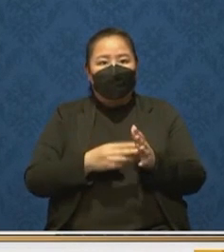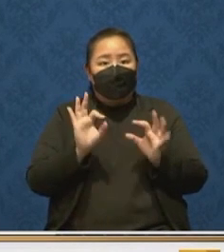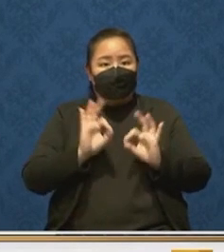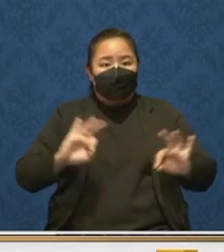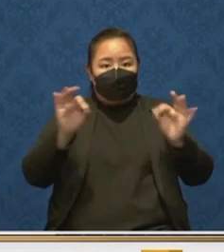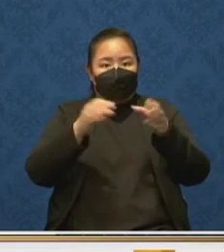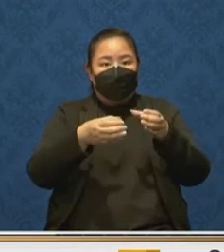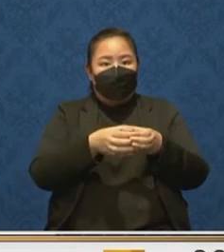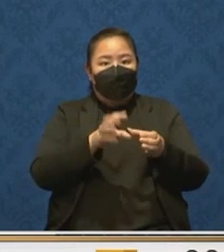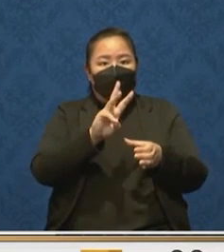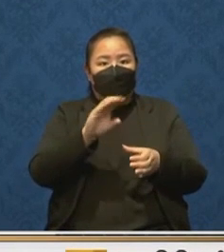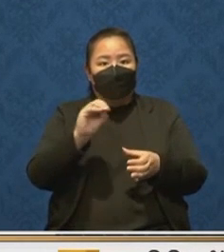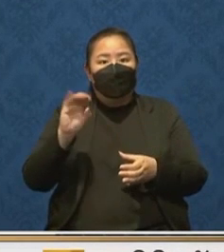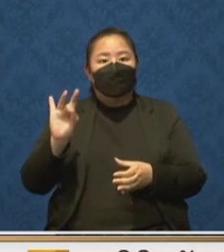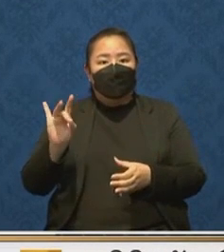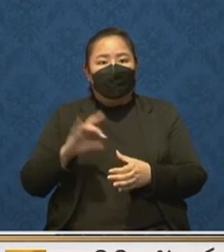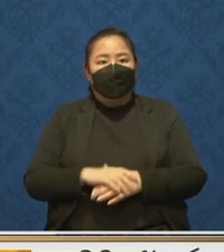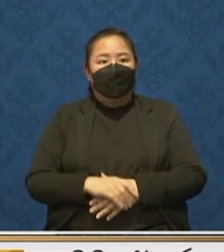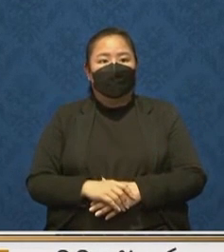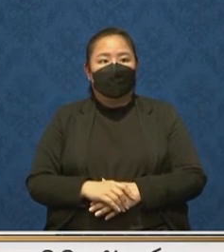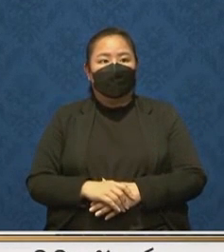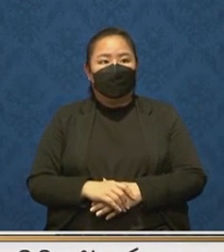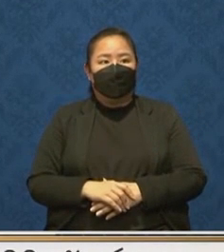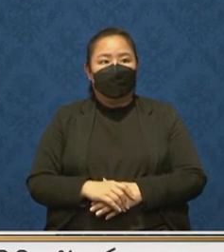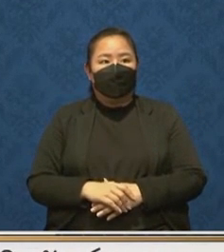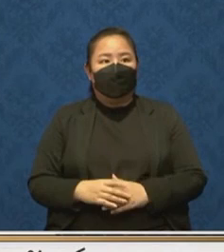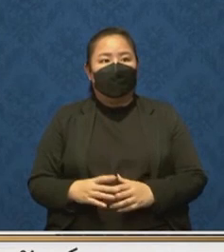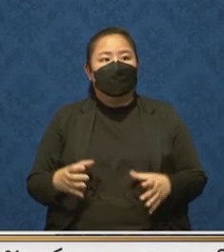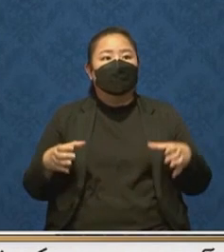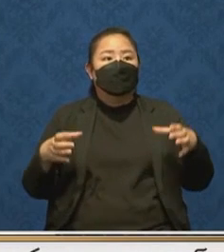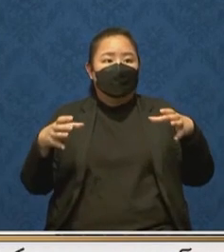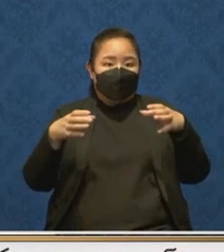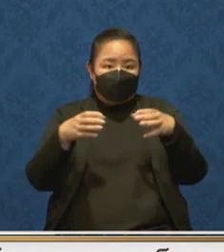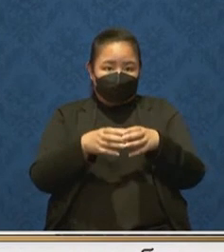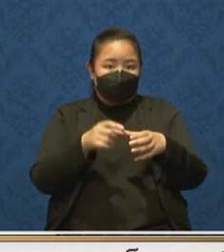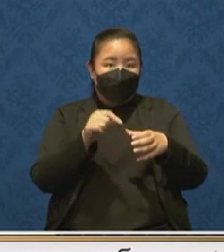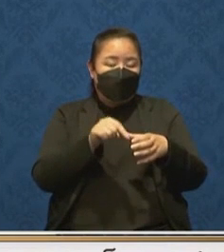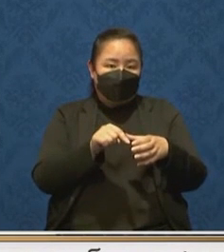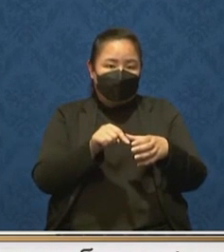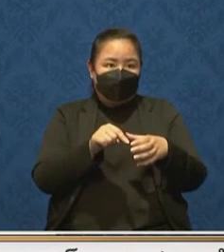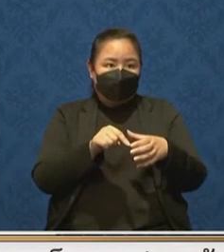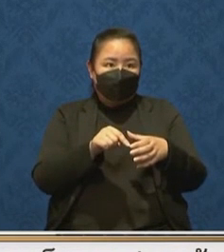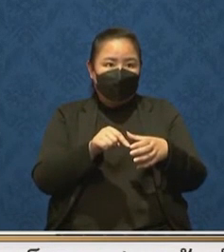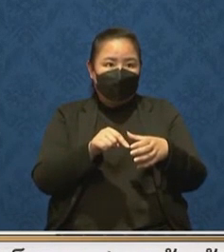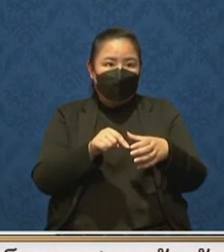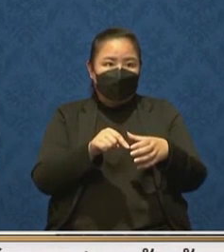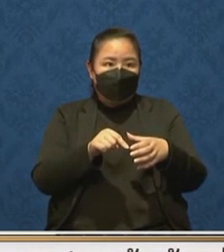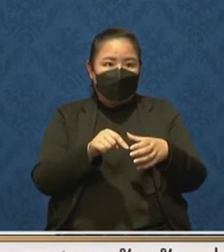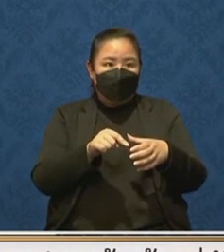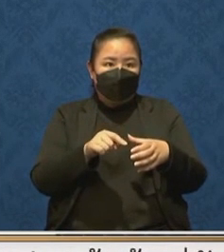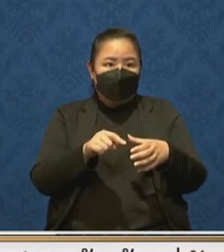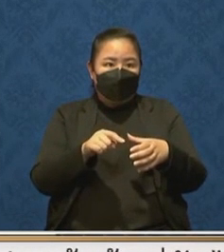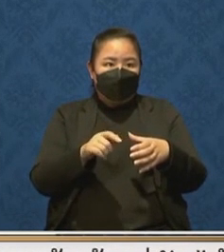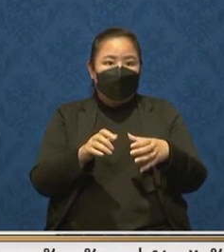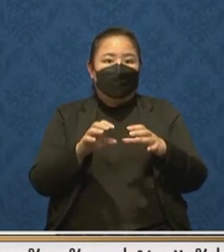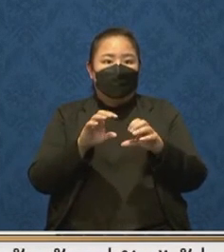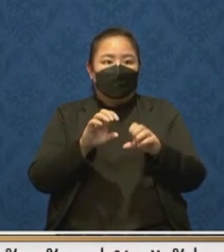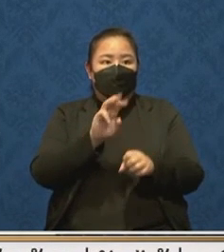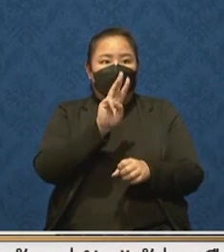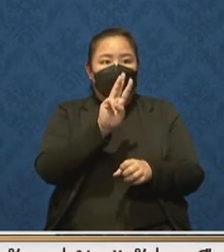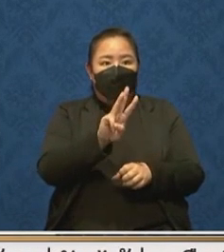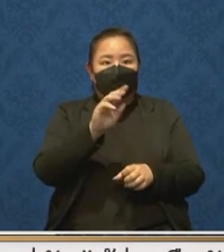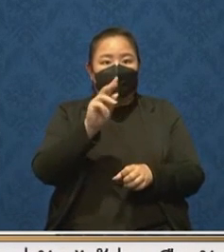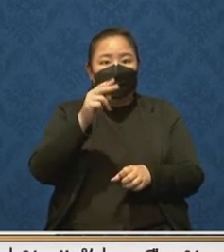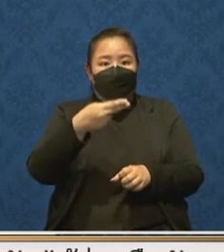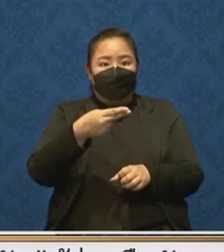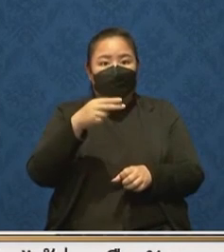ับองคกรด้านสุขภาพที่สำคัญไม่วาจะเป็นองคการอนามายโลกสูควบ